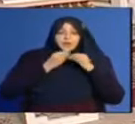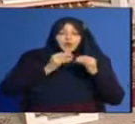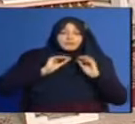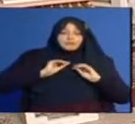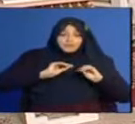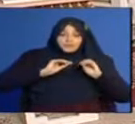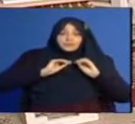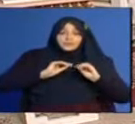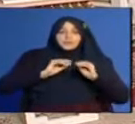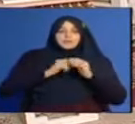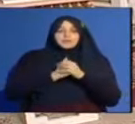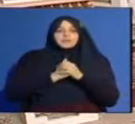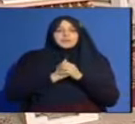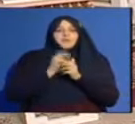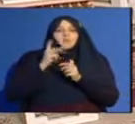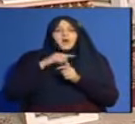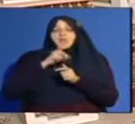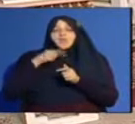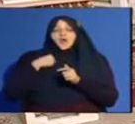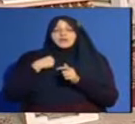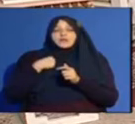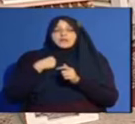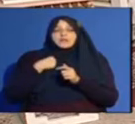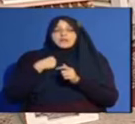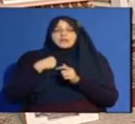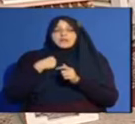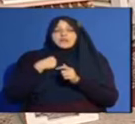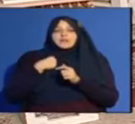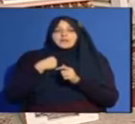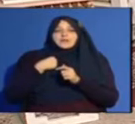صدر السلاح نتاعنا هو الدين نتاعنا.